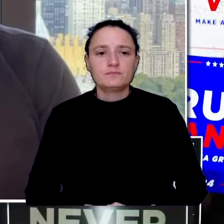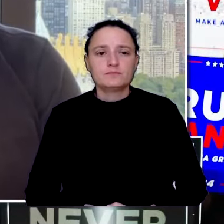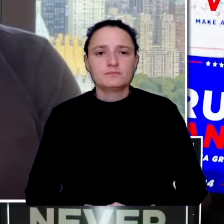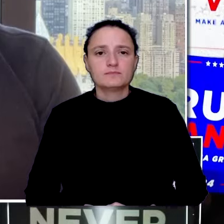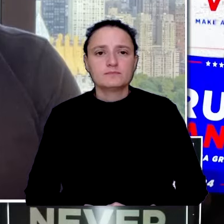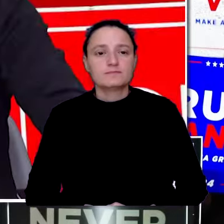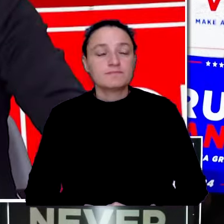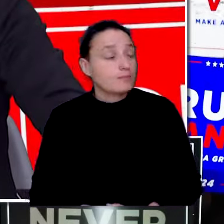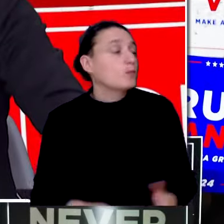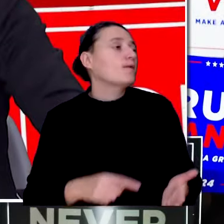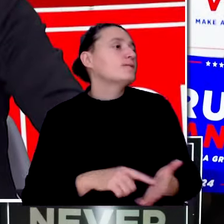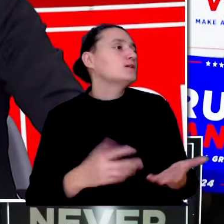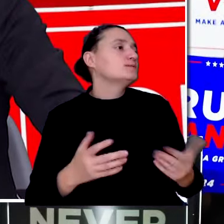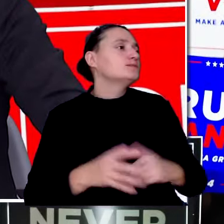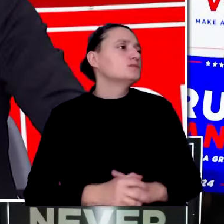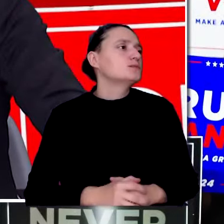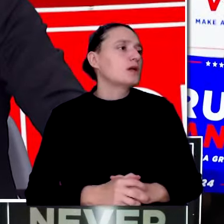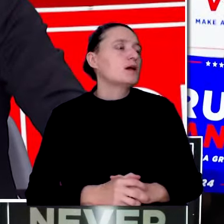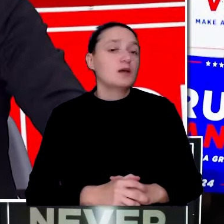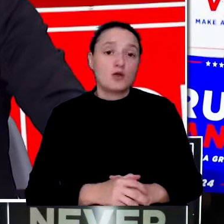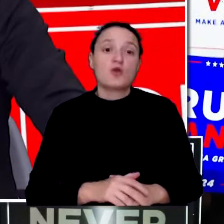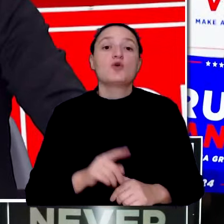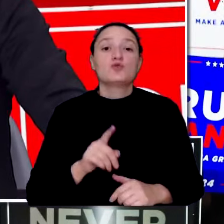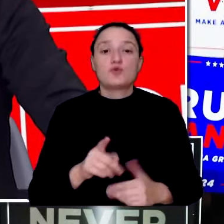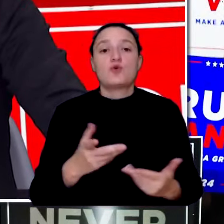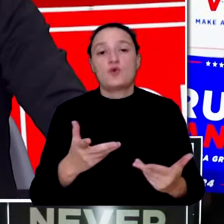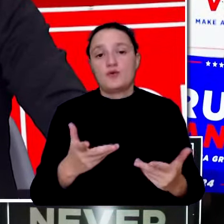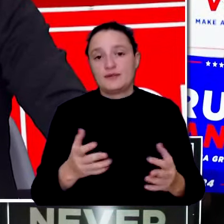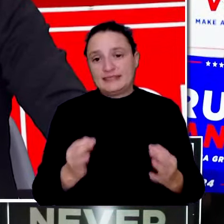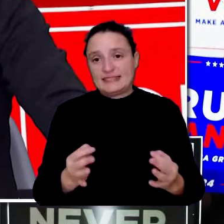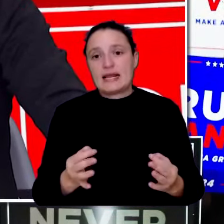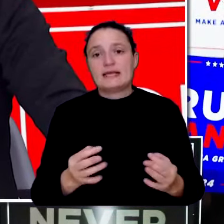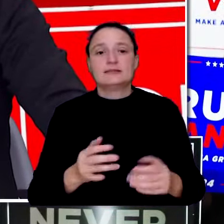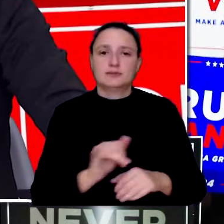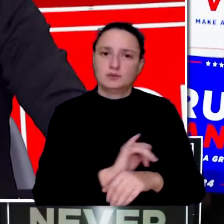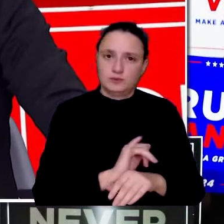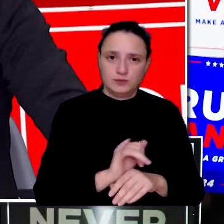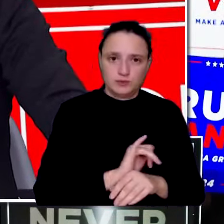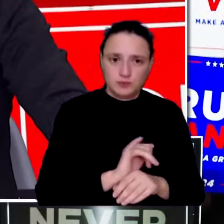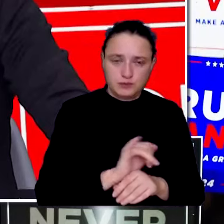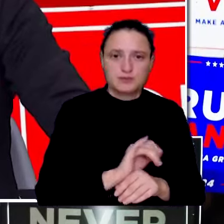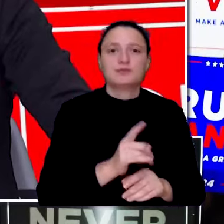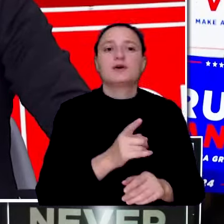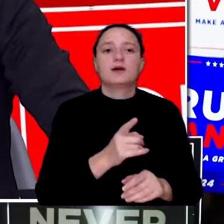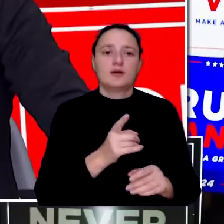No właśnie, i tu, szanowni państwo, na razie stawiamy